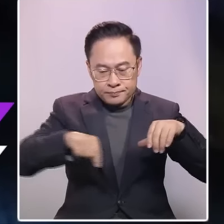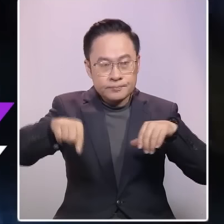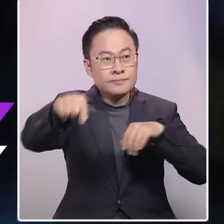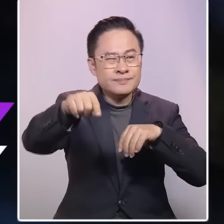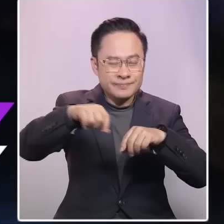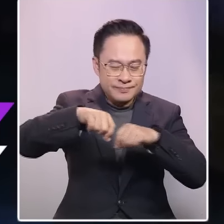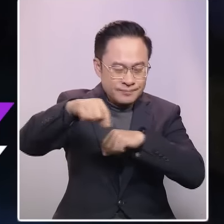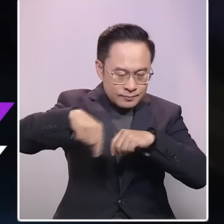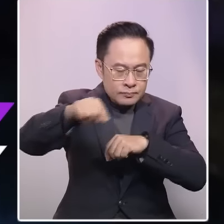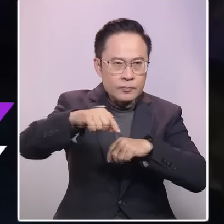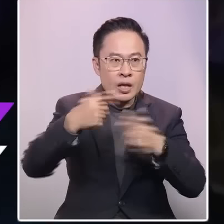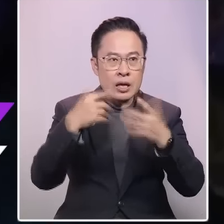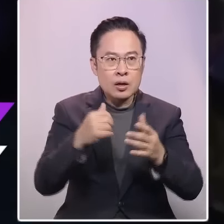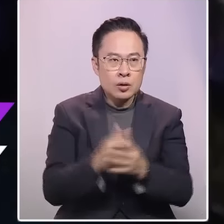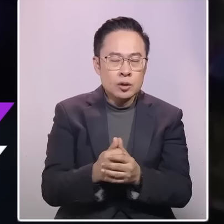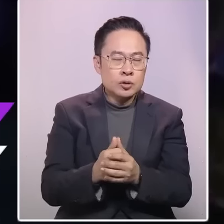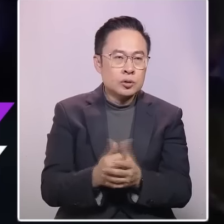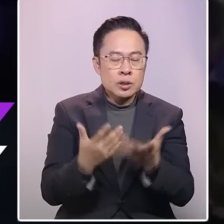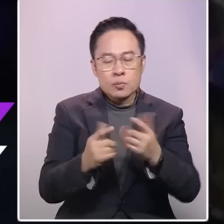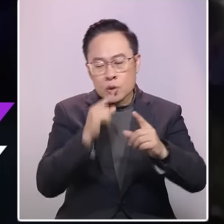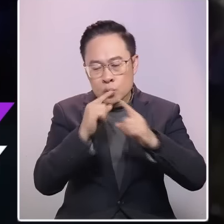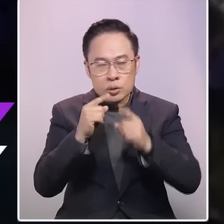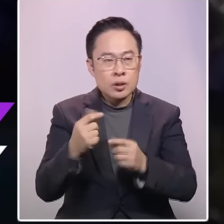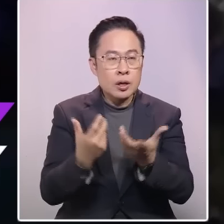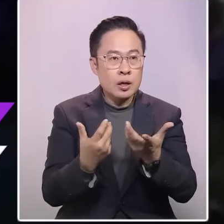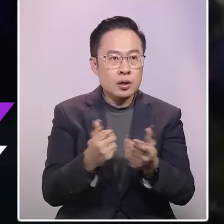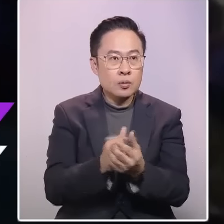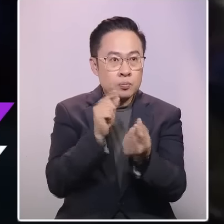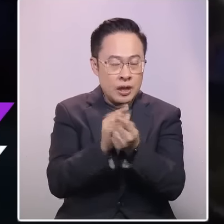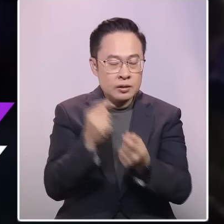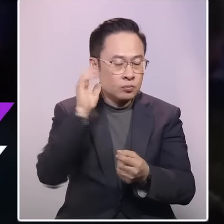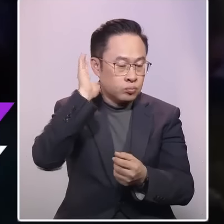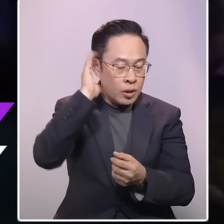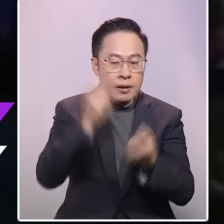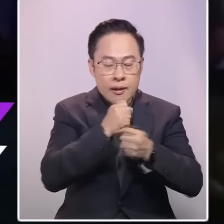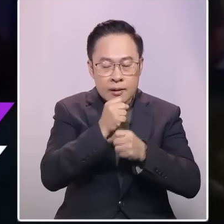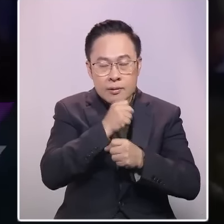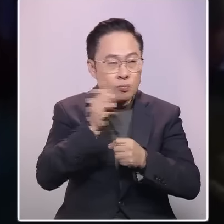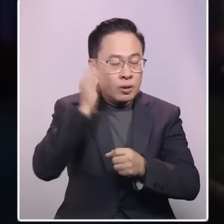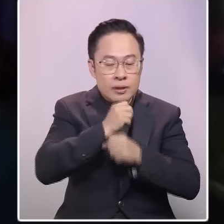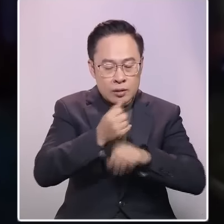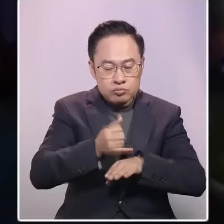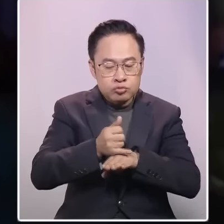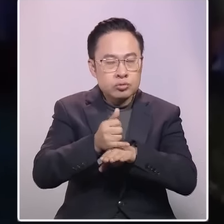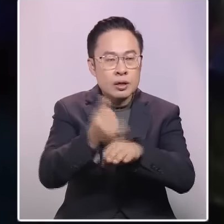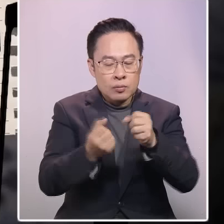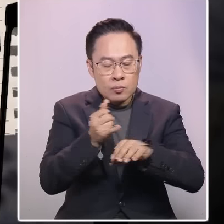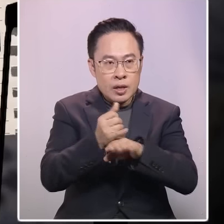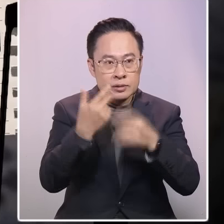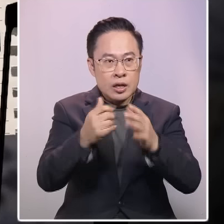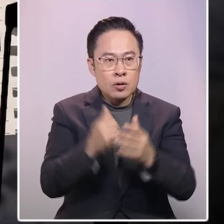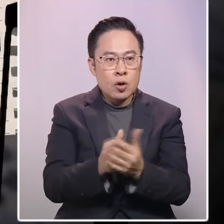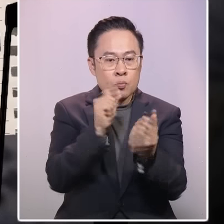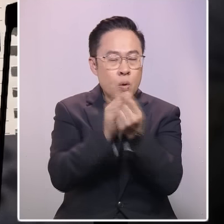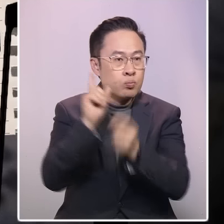ระหว่างที่กำลังขี่ออกไปเกิดอะไรขึ้นรู้มั้ยคะคุณผู้ชมคุณดีมไปเจอกับผู้หญิงคนนึงค่ะผู้หญิงคนเนี้ยร้องไห้อยู่ด้วยร้องไห้